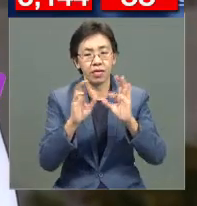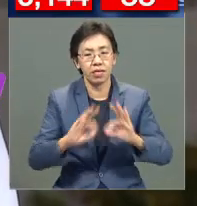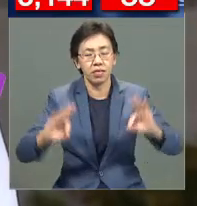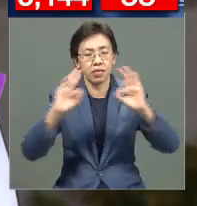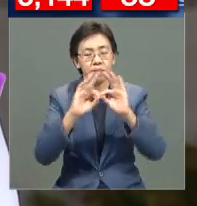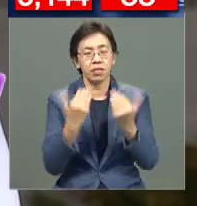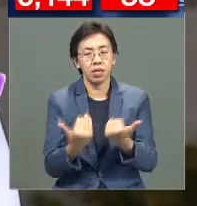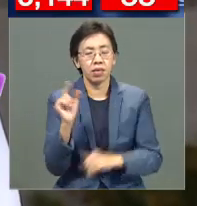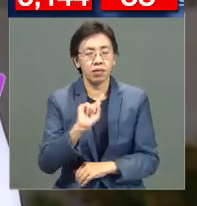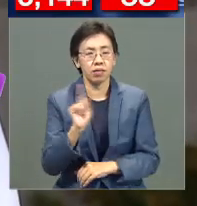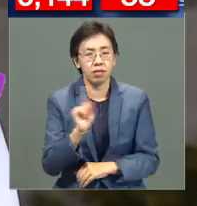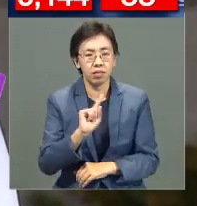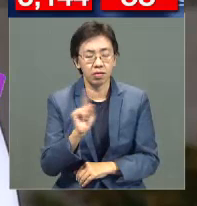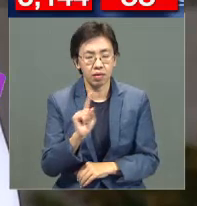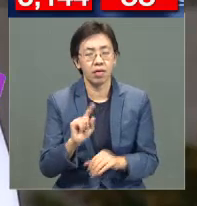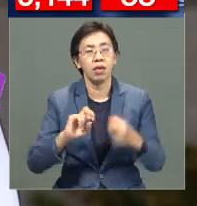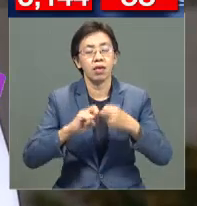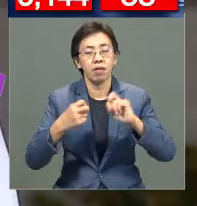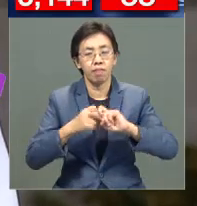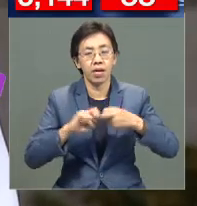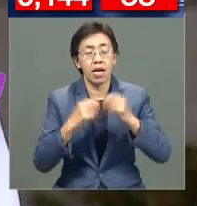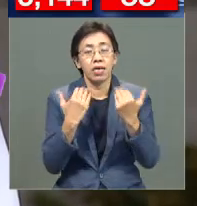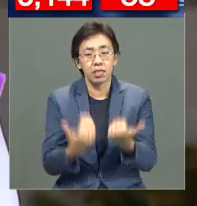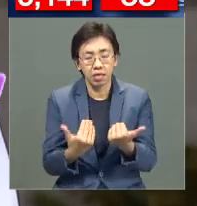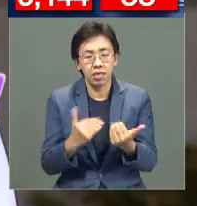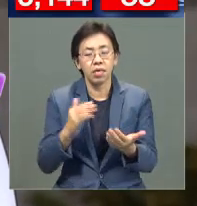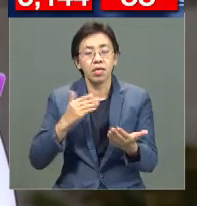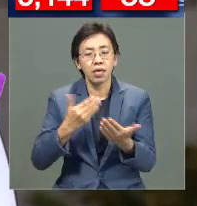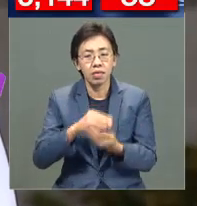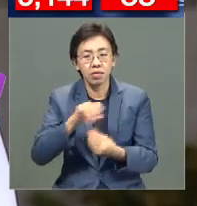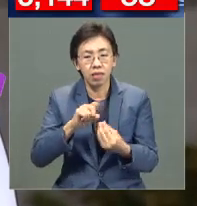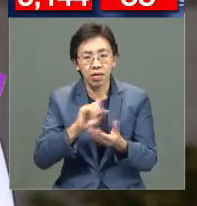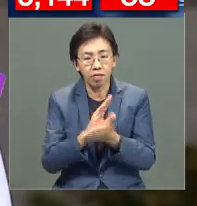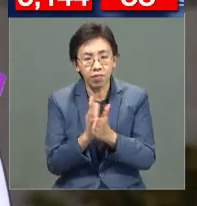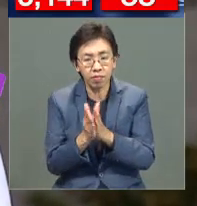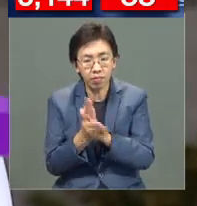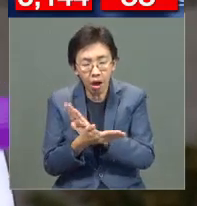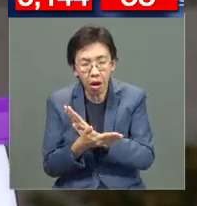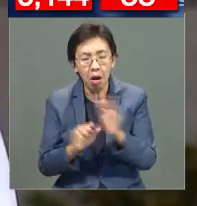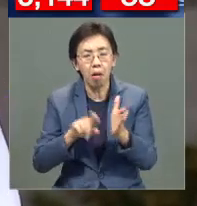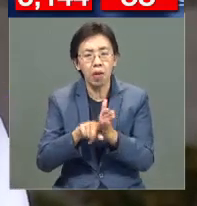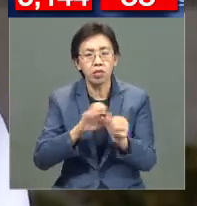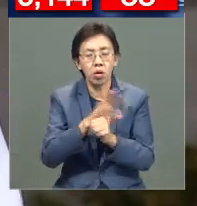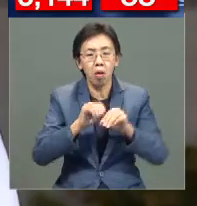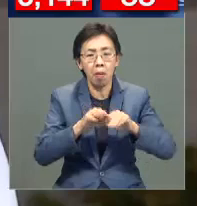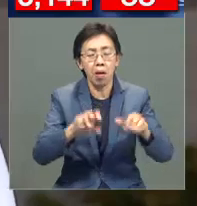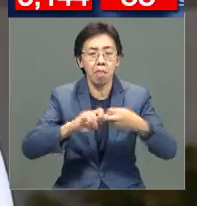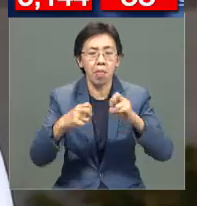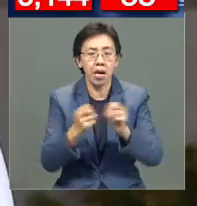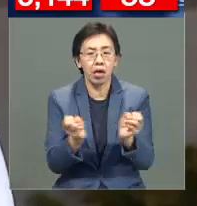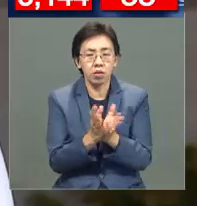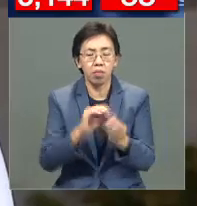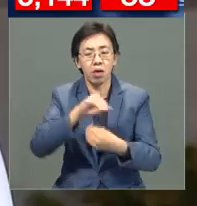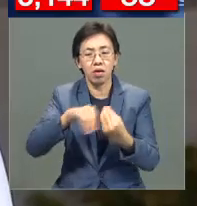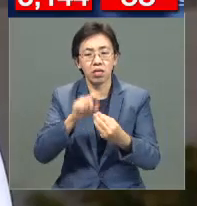ประเทศในเวลานี้ก็คือการเดินหน้าประเทศครับและการฟื้นฟูเศรษฐกิจหลังโควิด-19ซึ่งเป็นภารกิจที่ต้องทำอย่